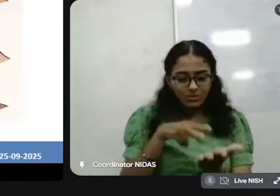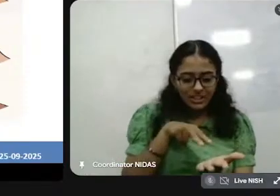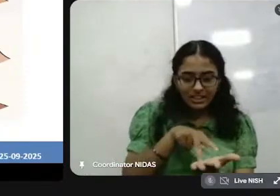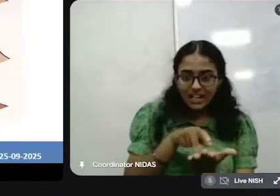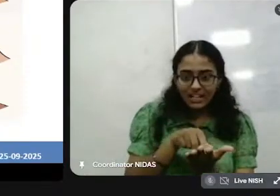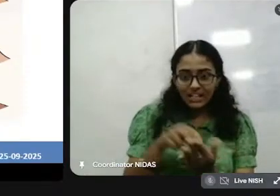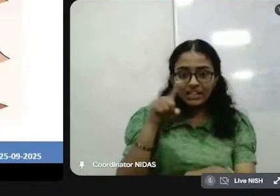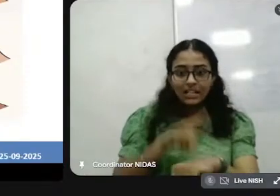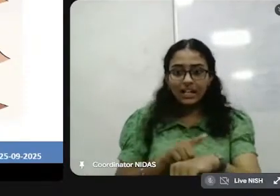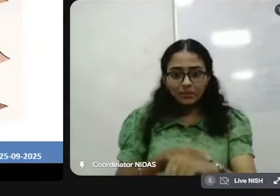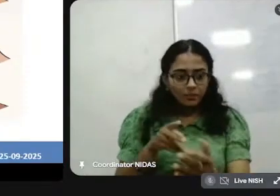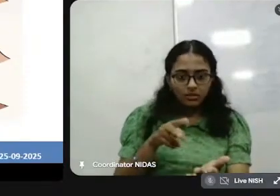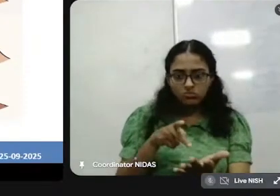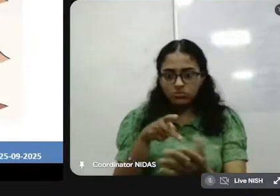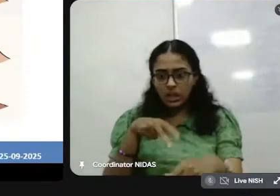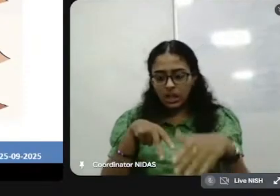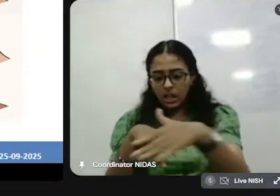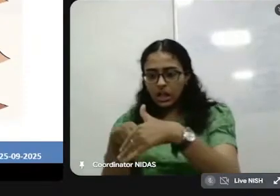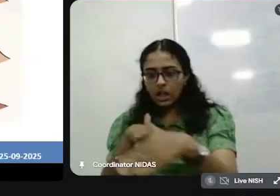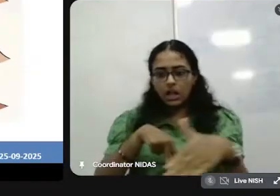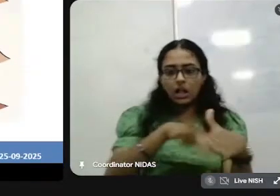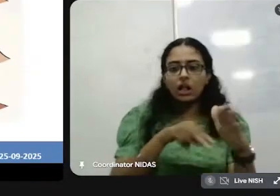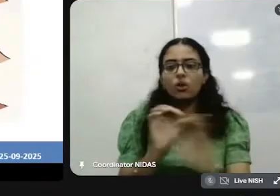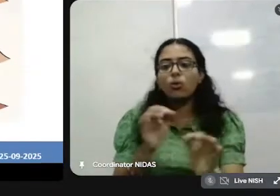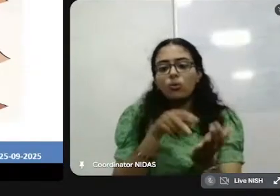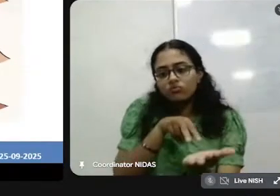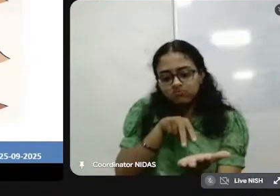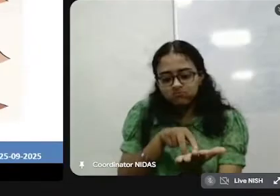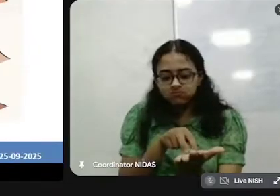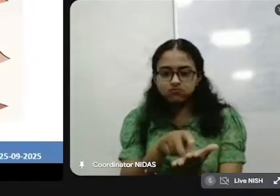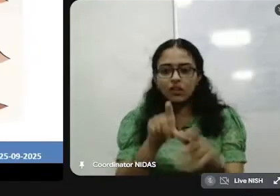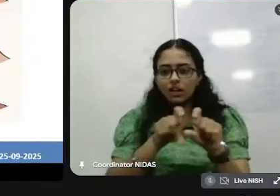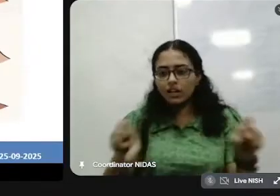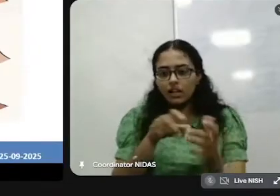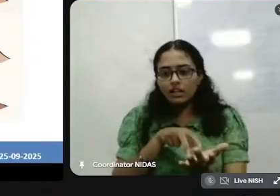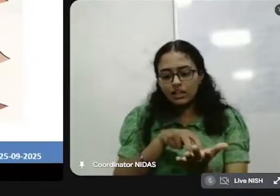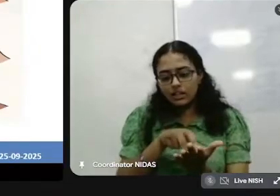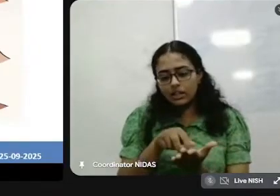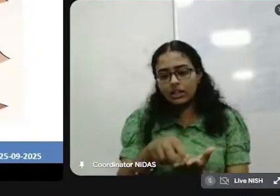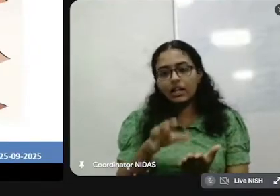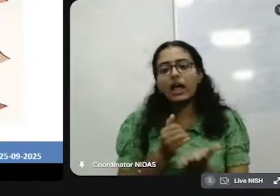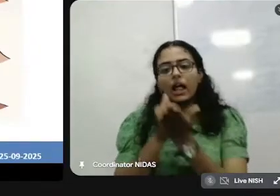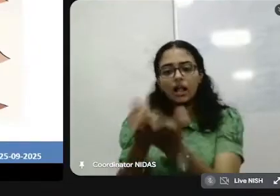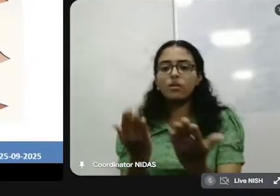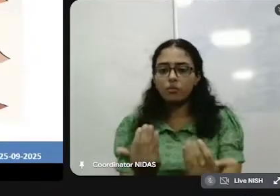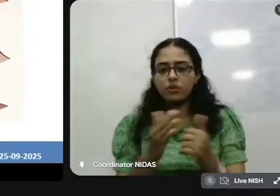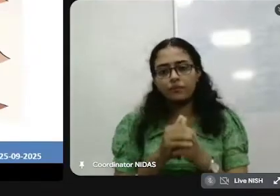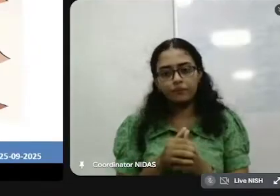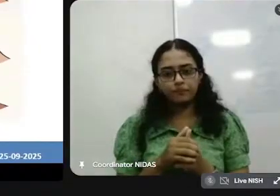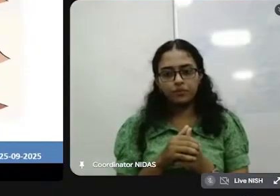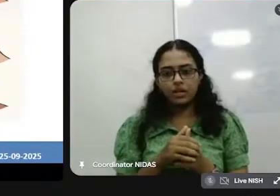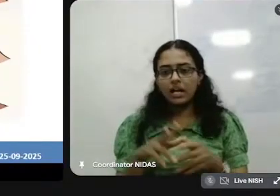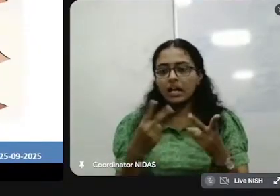നടക്കാനായിട്ട് നമുക്ക് പരിശീലിപ്പിക്കാം. അതേപോലെ തന്നെ ഇപ്പം കുക്കിംഗ് എന്തെങ്കിലും ചെയ്യാൻ, ഇപ്പൊ ഉദാഹരണം ഒരു ചായ ഇടാനാണെങ്കിൽ അതിന്